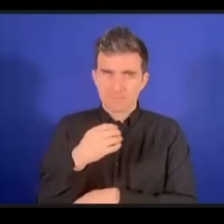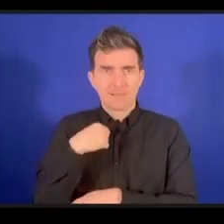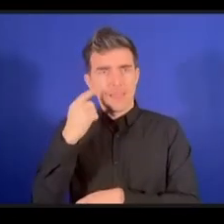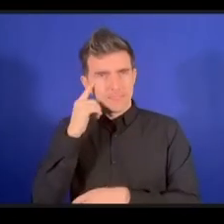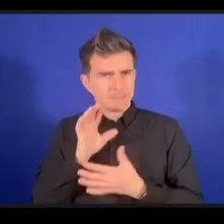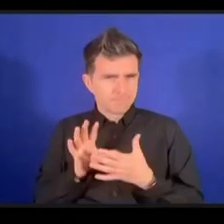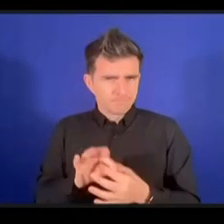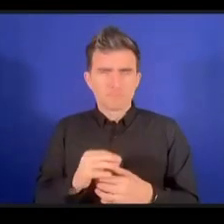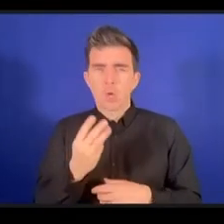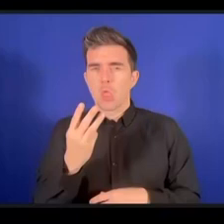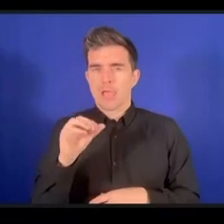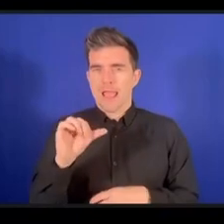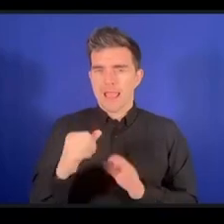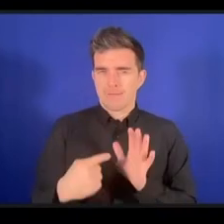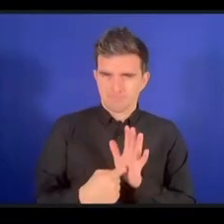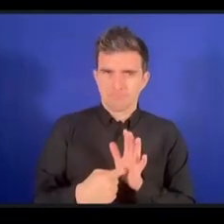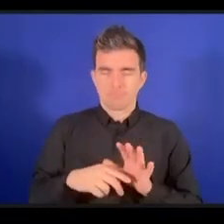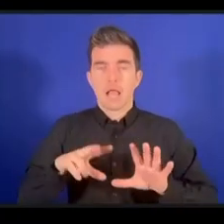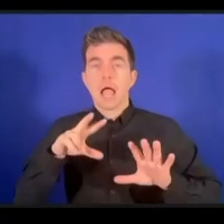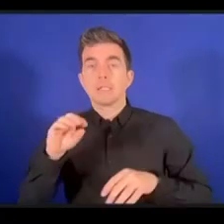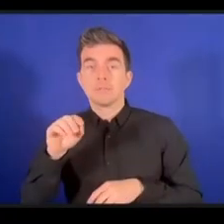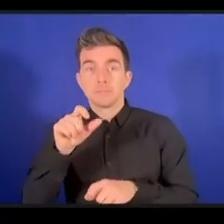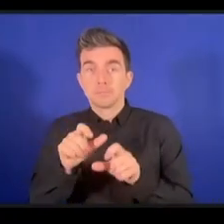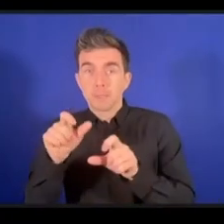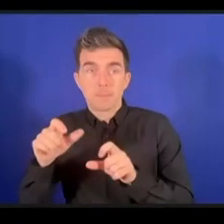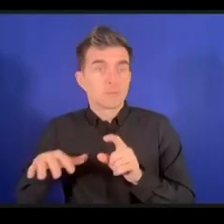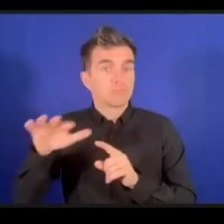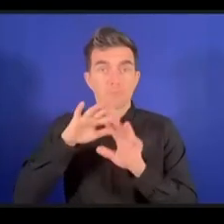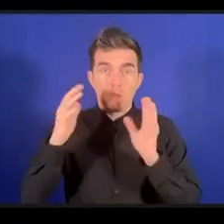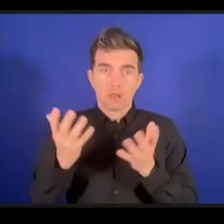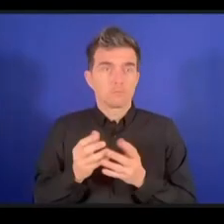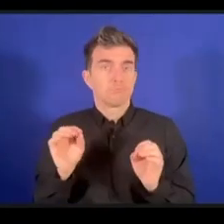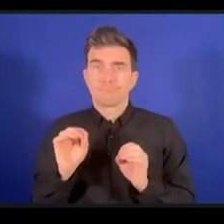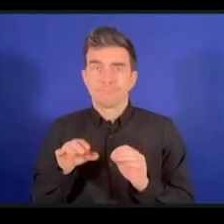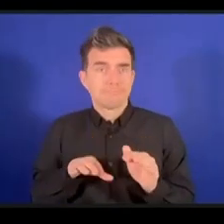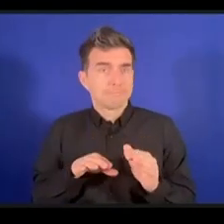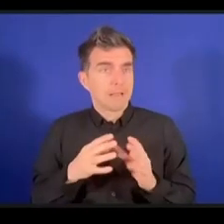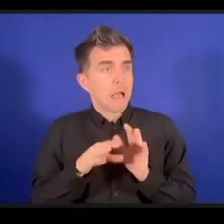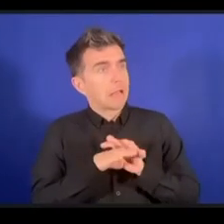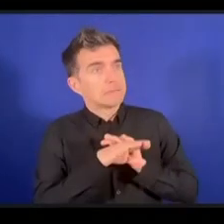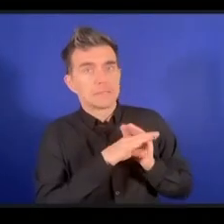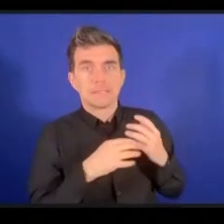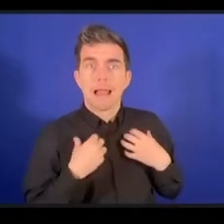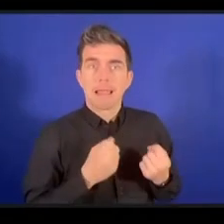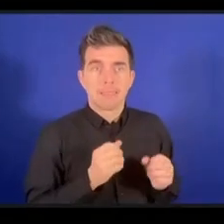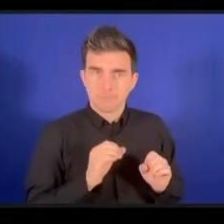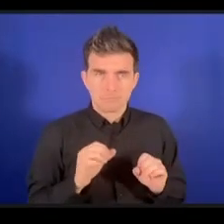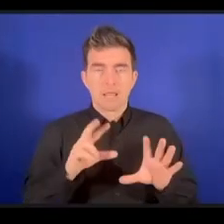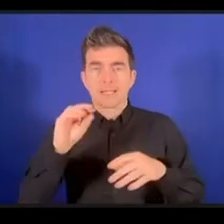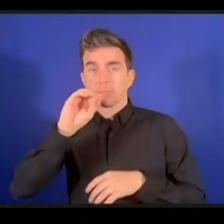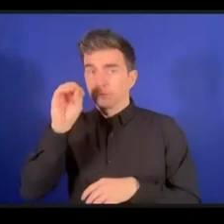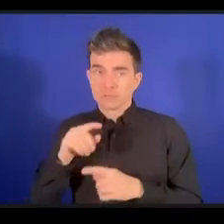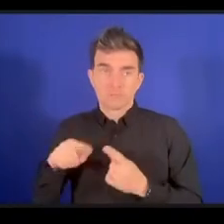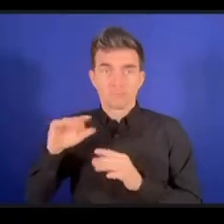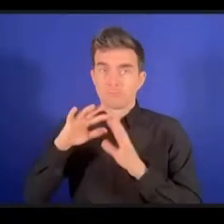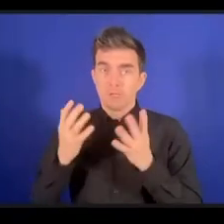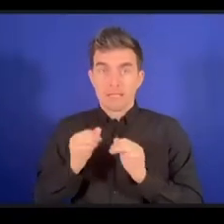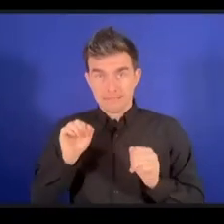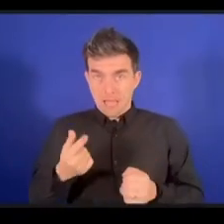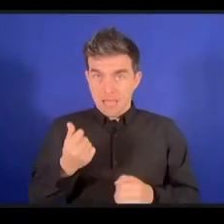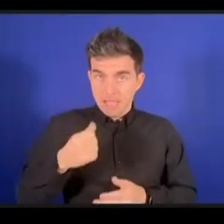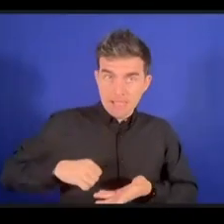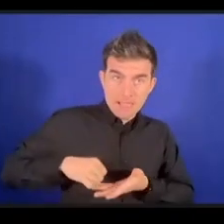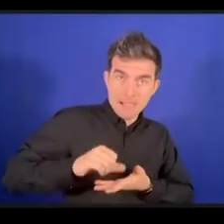度，80%的人有急性病。就在三个80%当中呢，三个